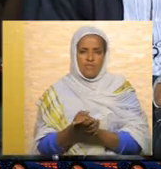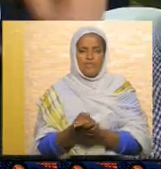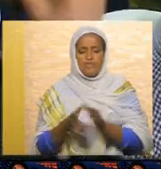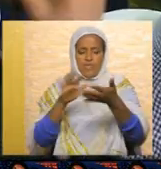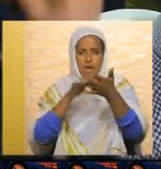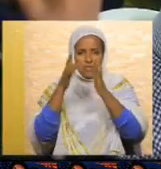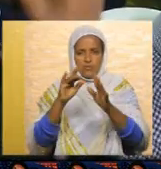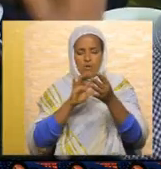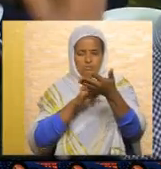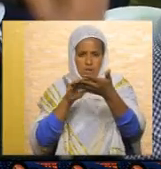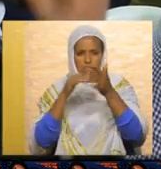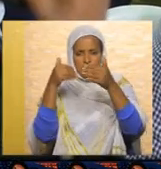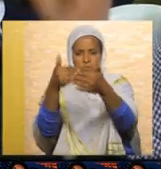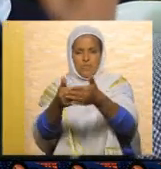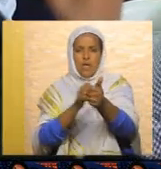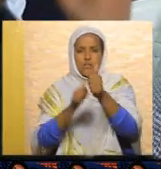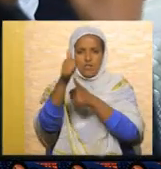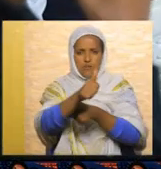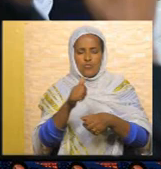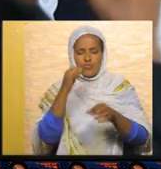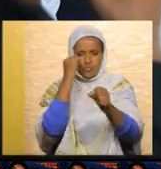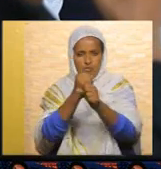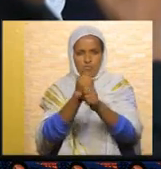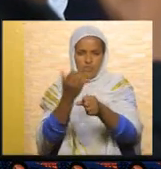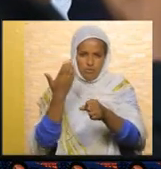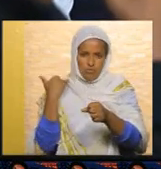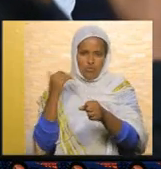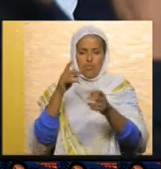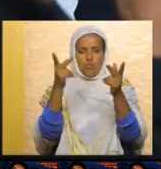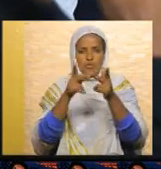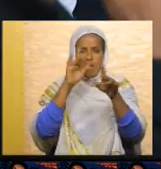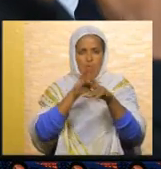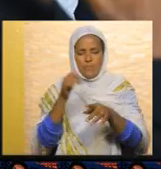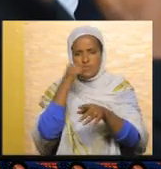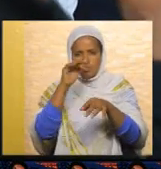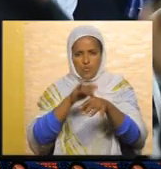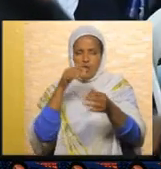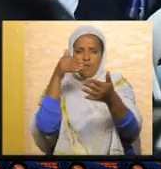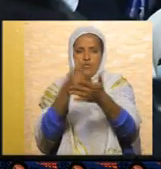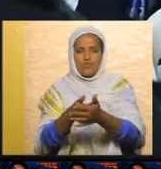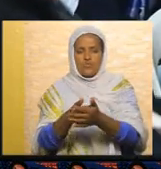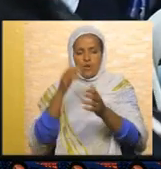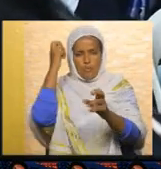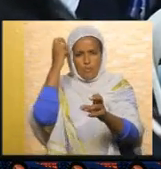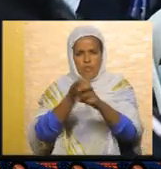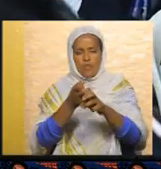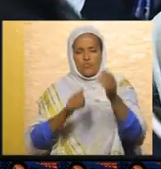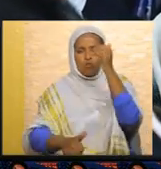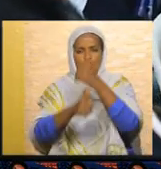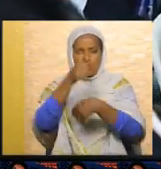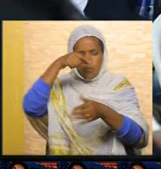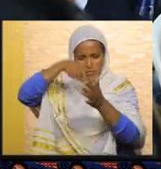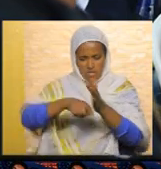ሞክረዋል። አጥኚዋ ጥናታቸውን ከማቅረባቸው አስቀድመው ሲሰሩባቸው በነበሩባቸው ቦታዎች በሴቶች ላይ የደረሱ አሰቃቂ